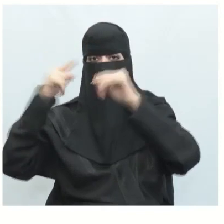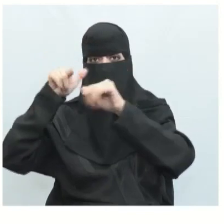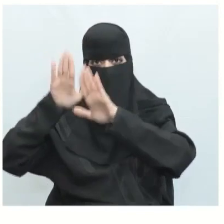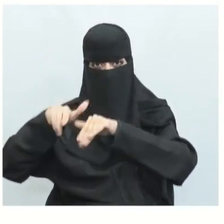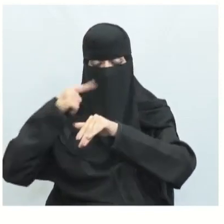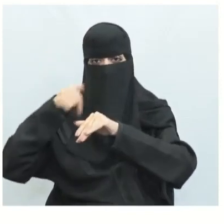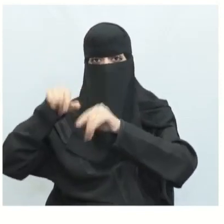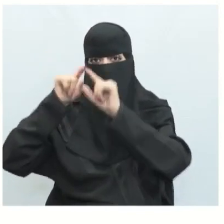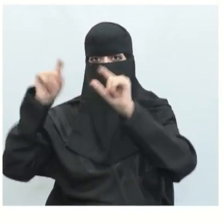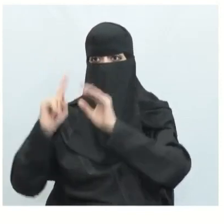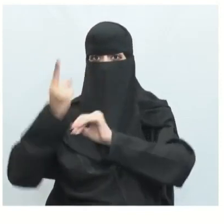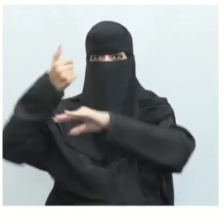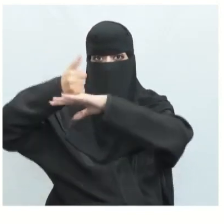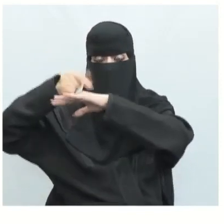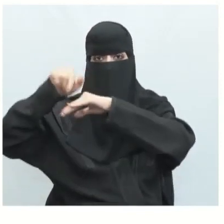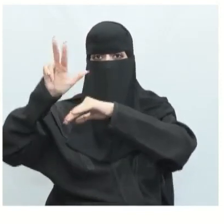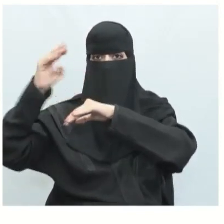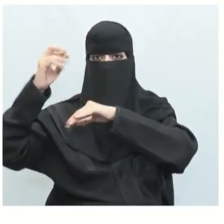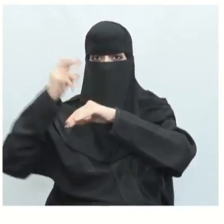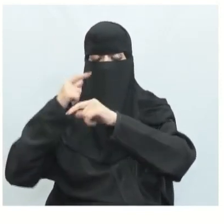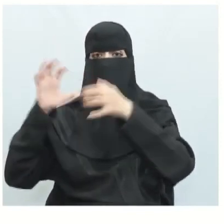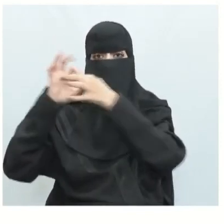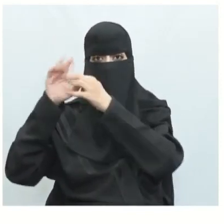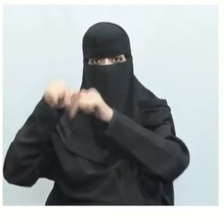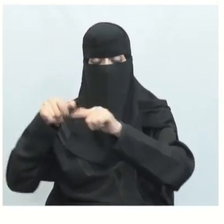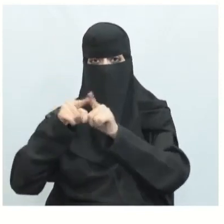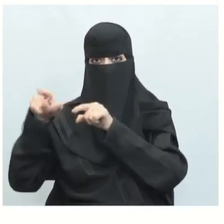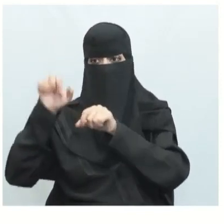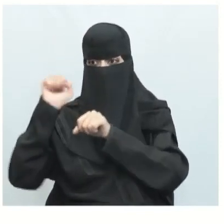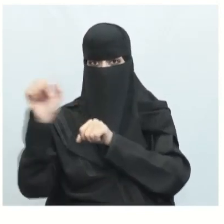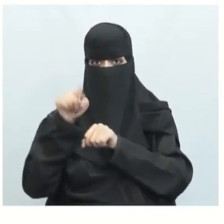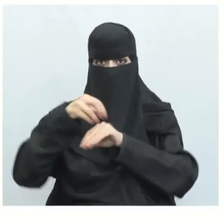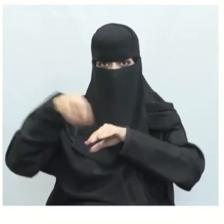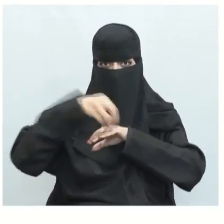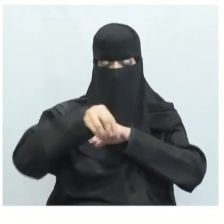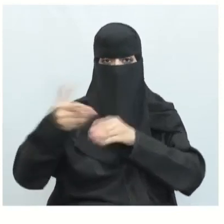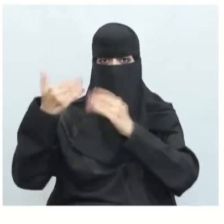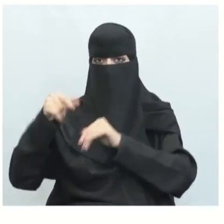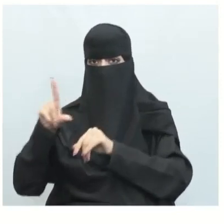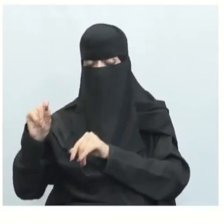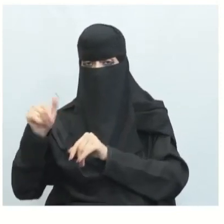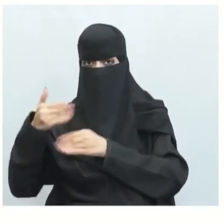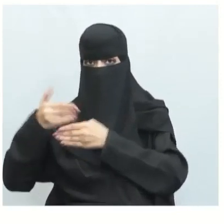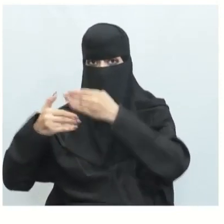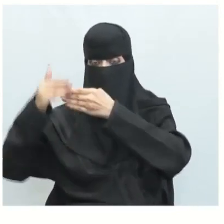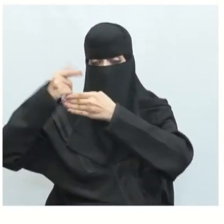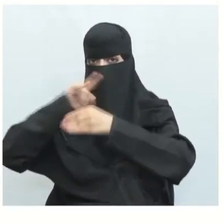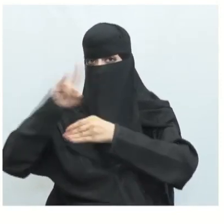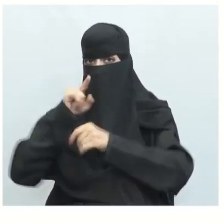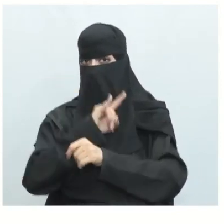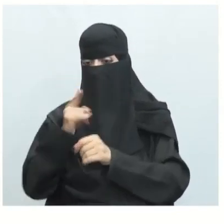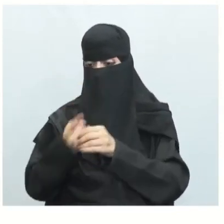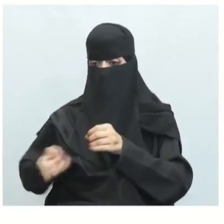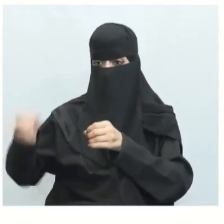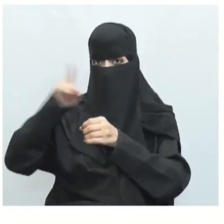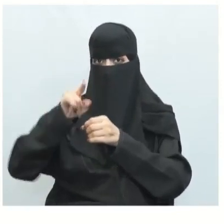فريده تسمى الجذر ترتبط العقد في علاقه اصل وفرع تتميز ببساطه التركيب لا يسمح فيها